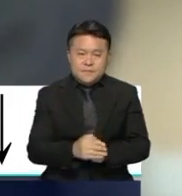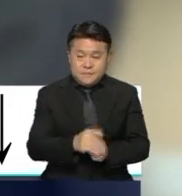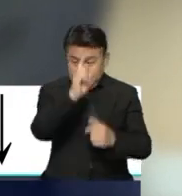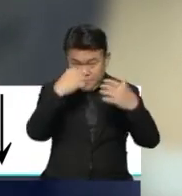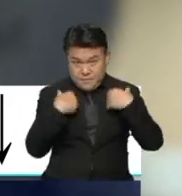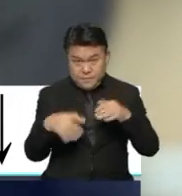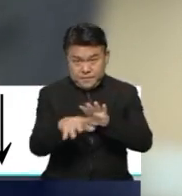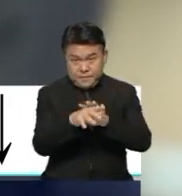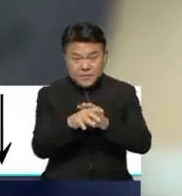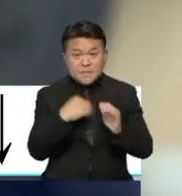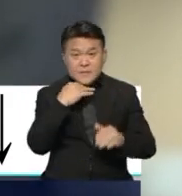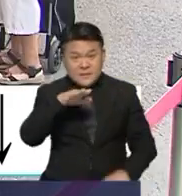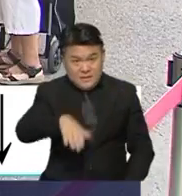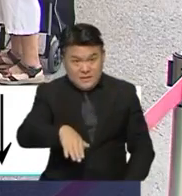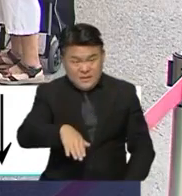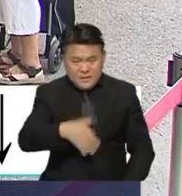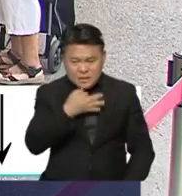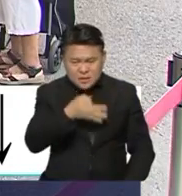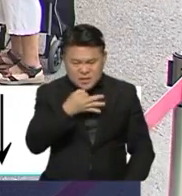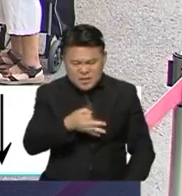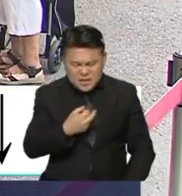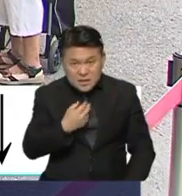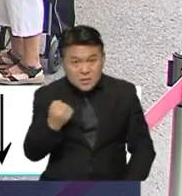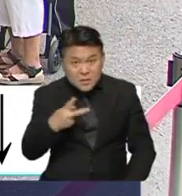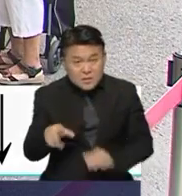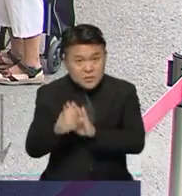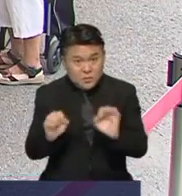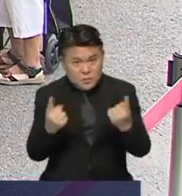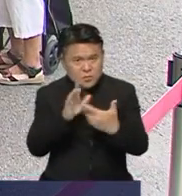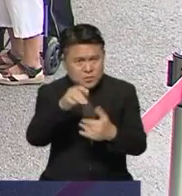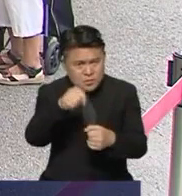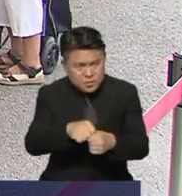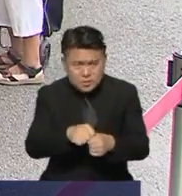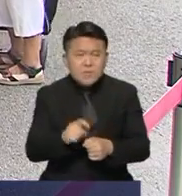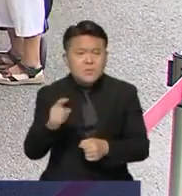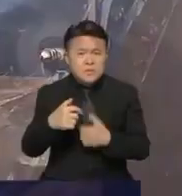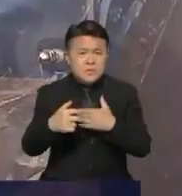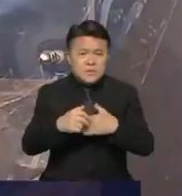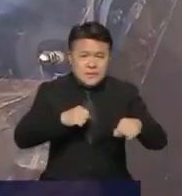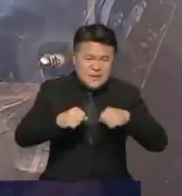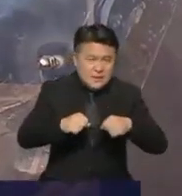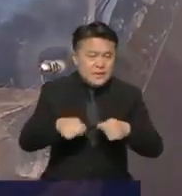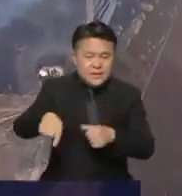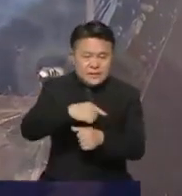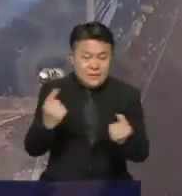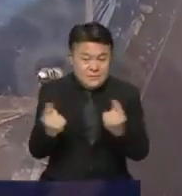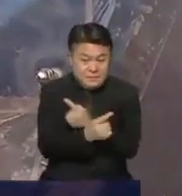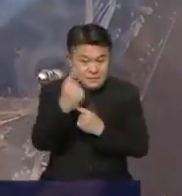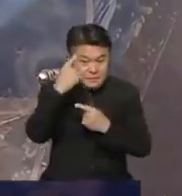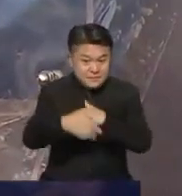방역당국은 코로나 소아계층의 계절 독감과 코로나의 동시 유행을 방지하기 위해서 의료 대응 체계를 개편하겠다고 밝혔습니다.